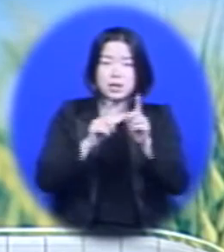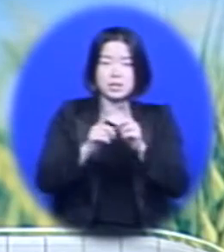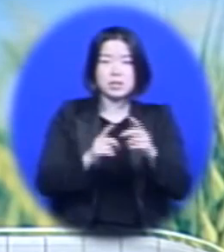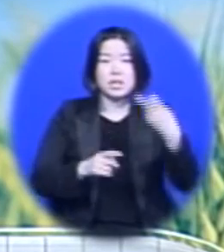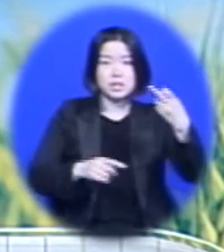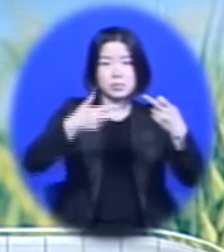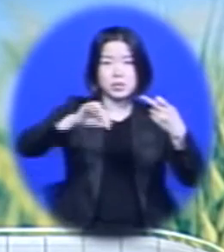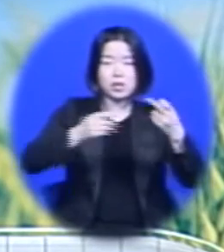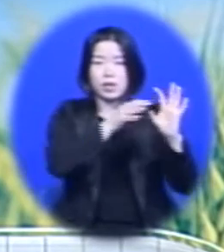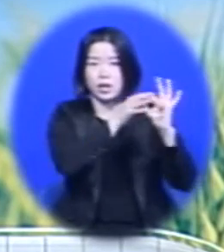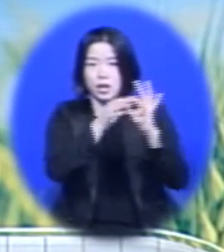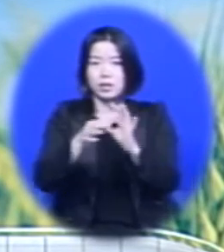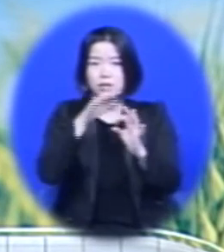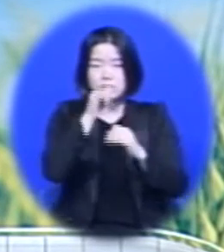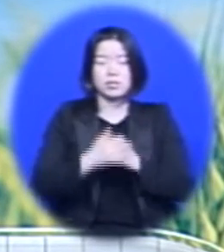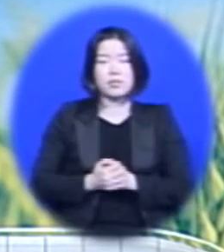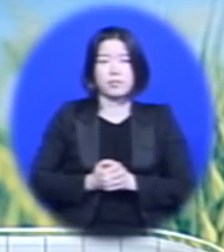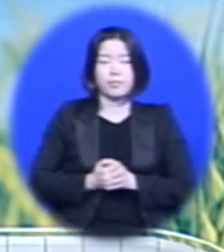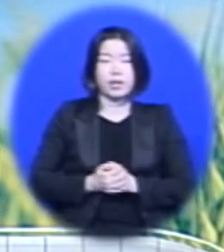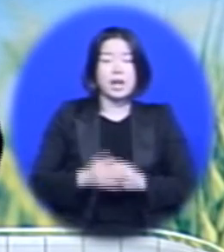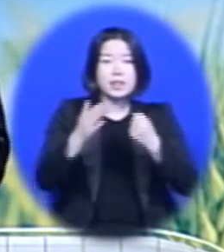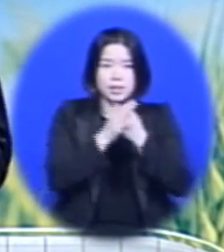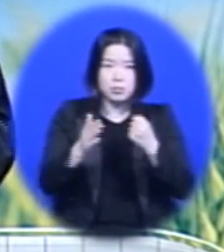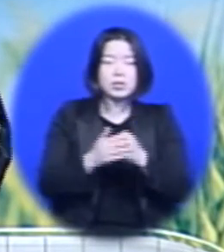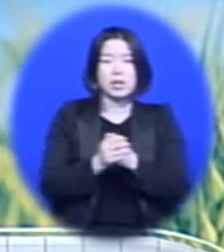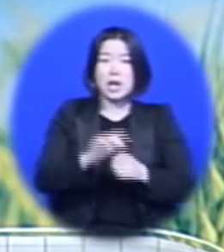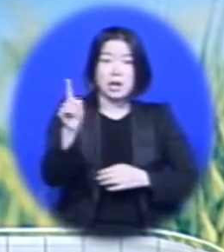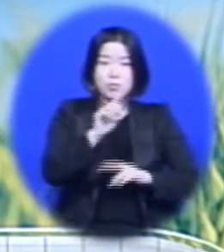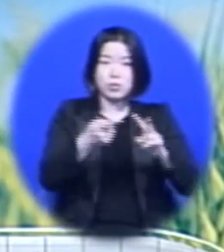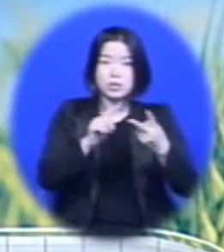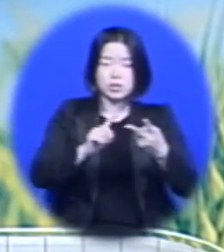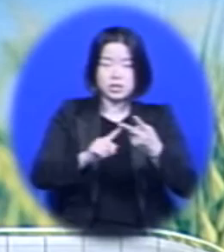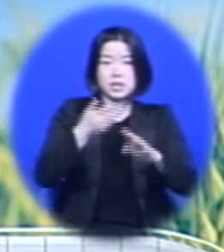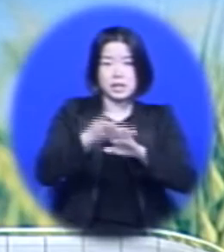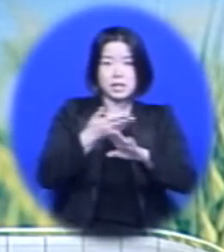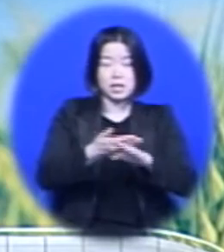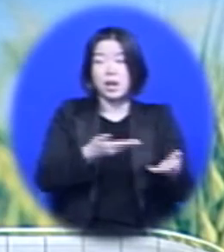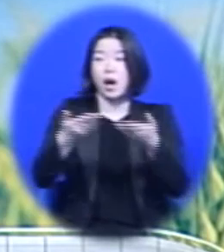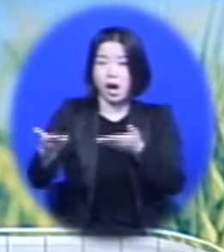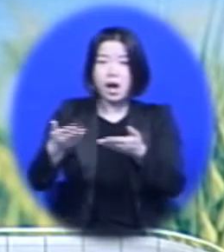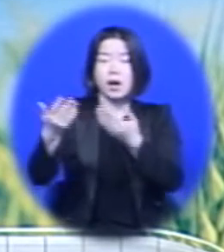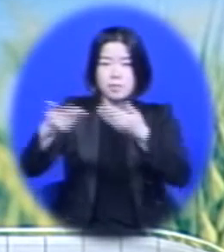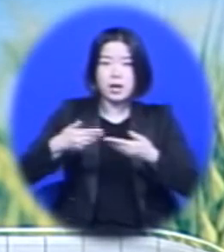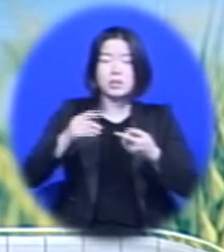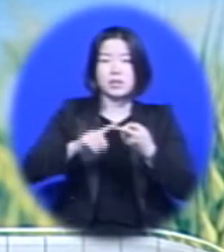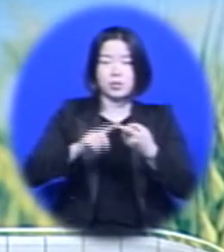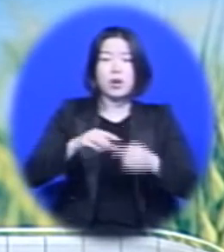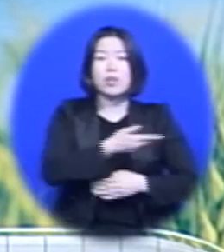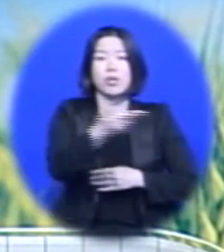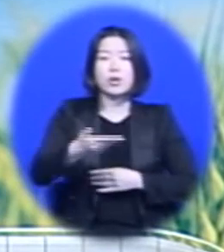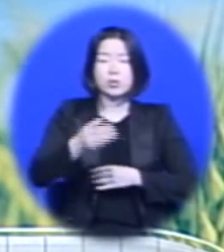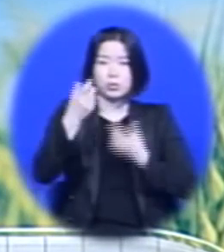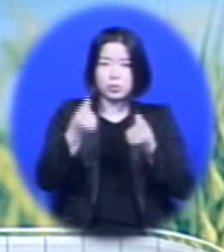12절과 연결되어져 있습니다. 그러므로 무엇이든지 남에게 대접을 받고자 하는 대로 너희도 남을